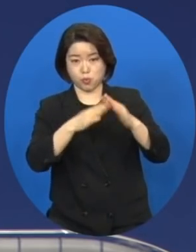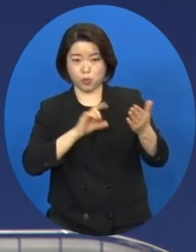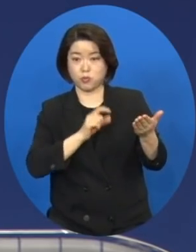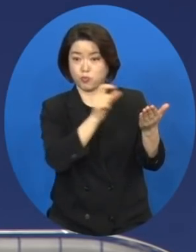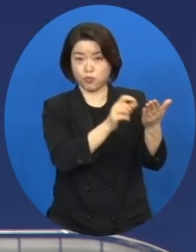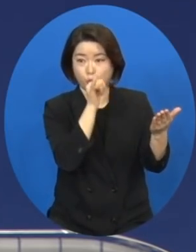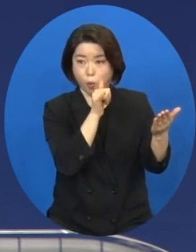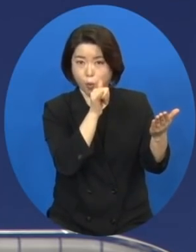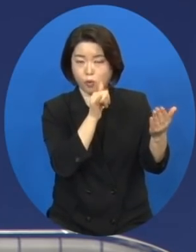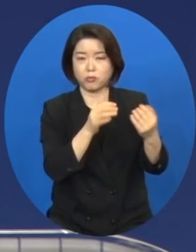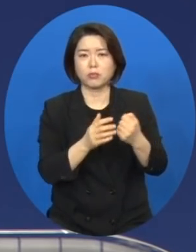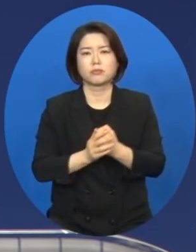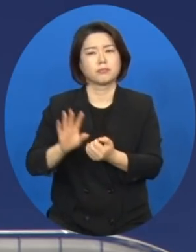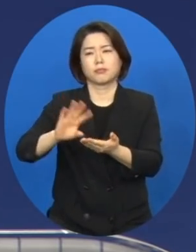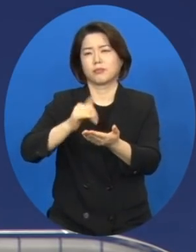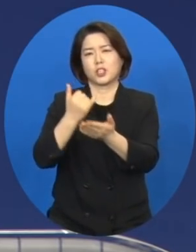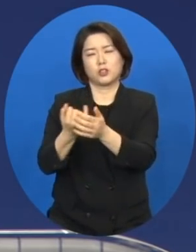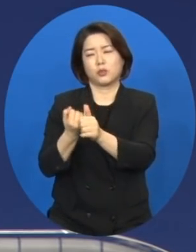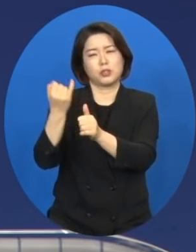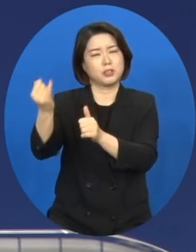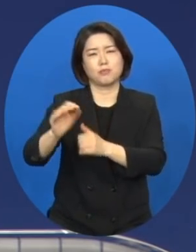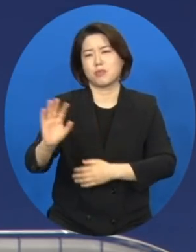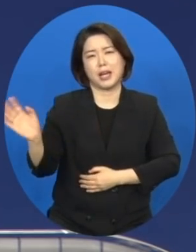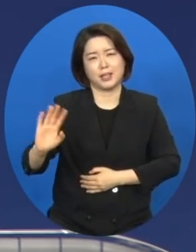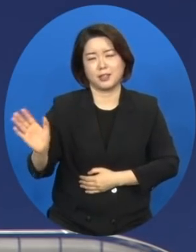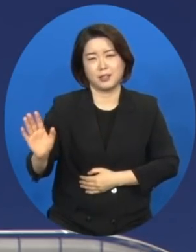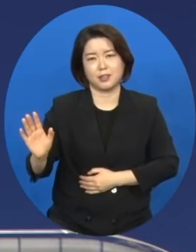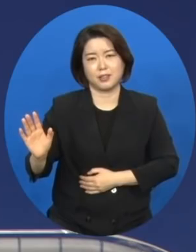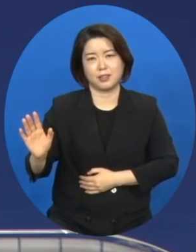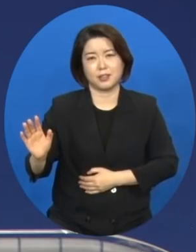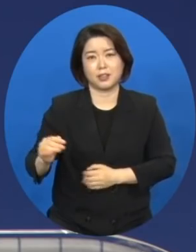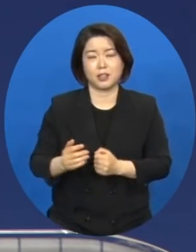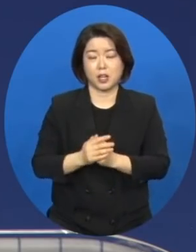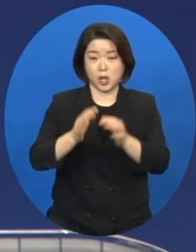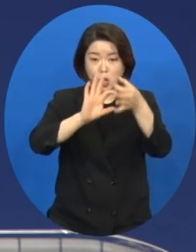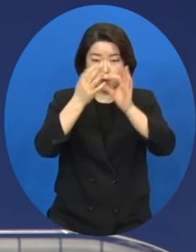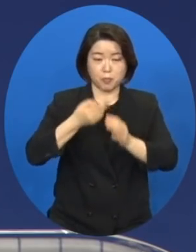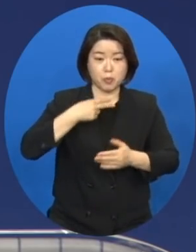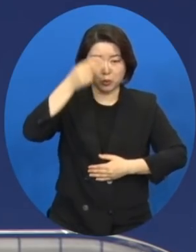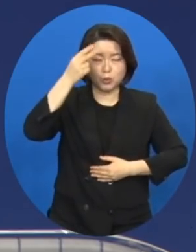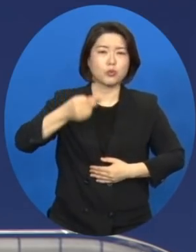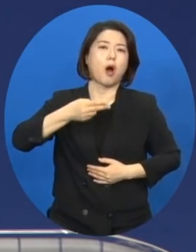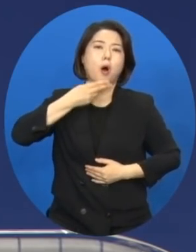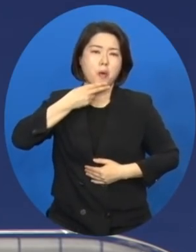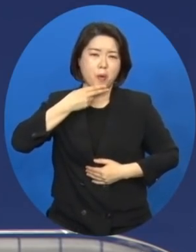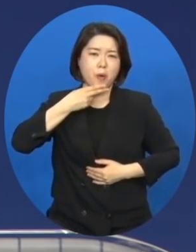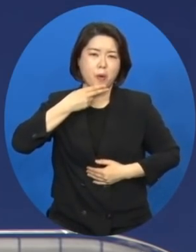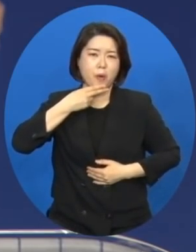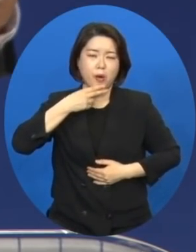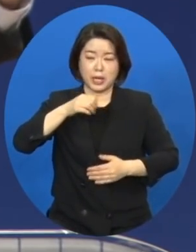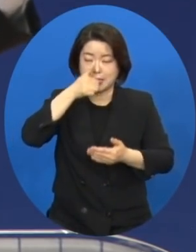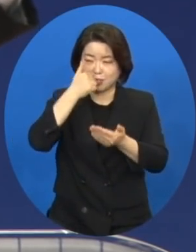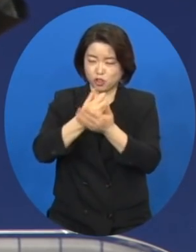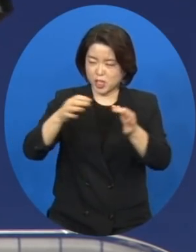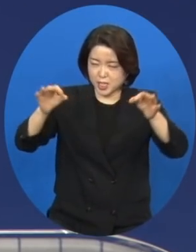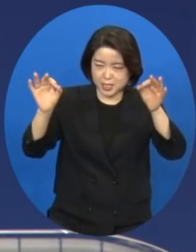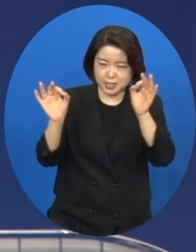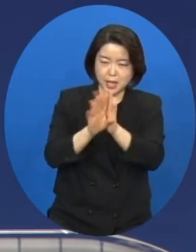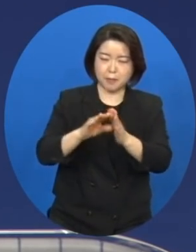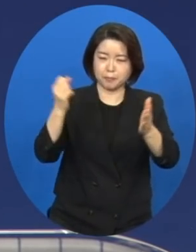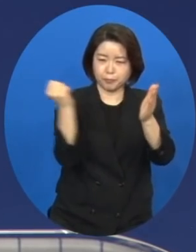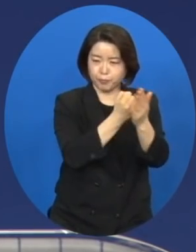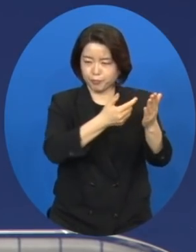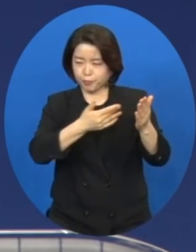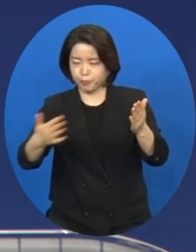해서 그리스도의 신부가 아니라는 거예요. 포도주가 없는 죄사함의 그 보혈의